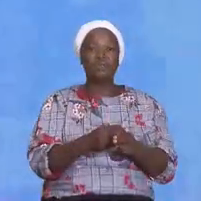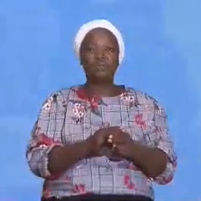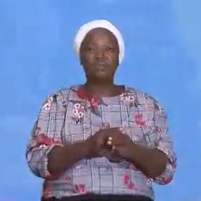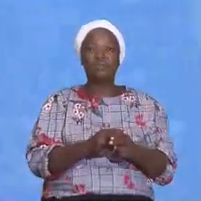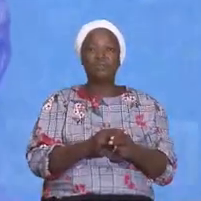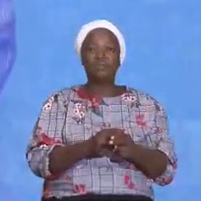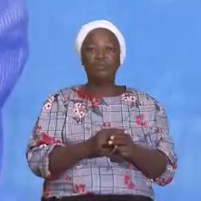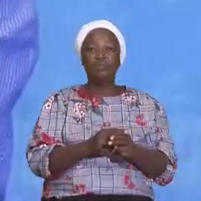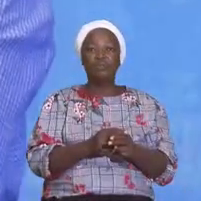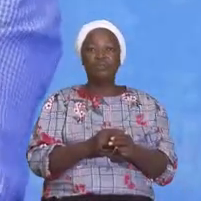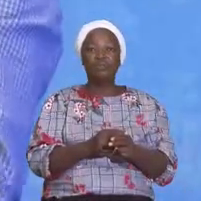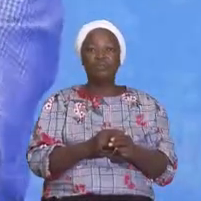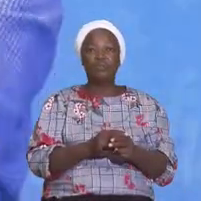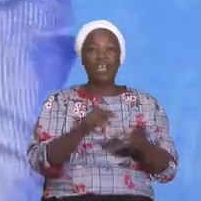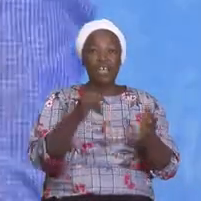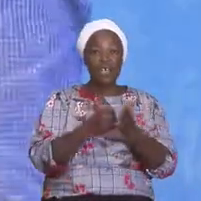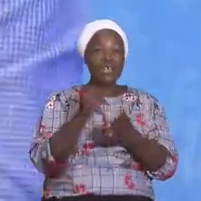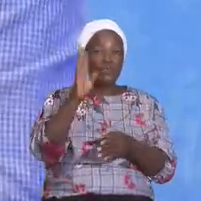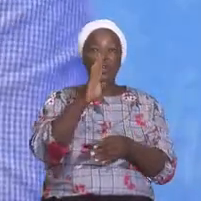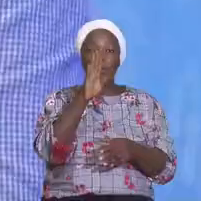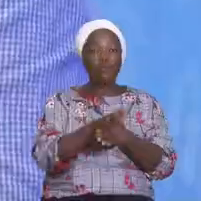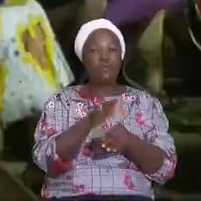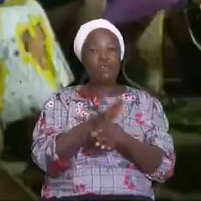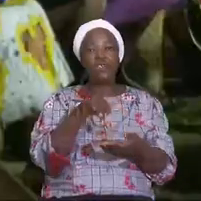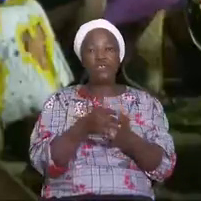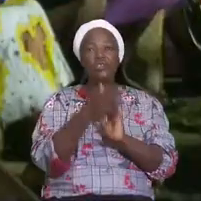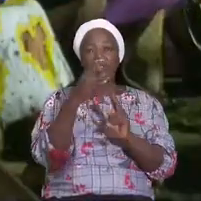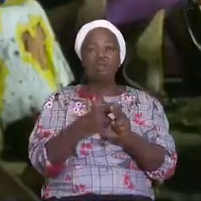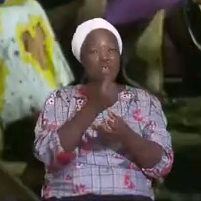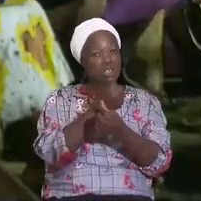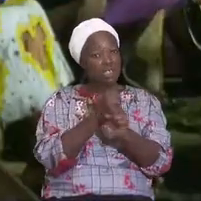de tout joug brisé de ta vie, au nom de Jésus.